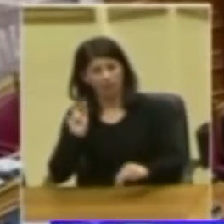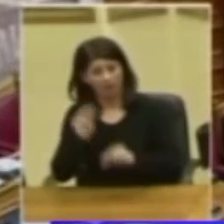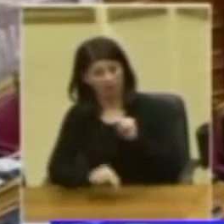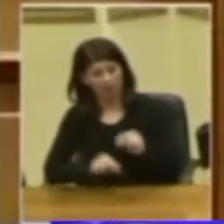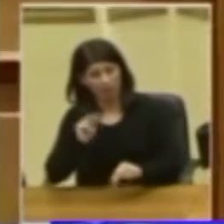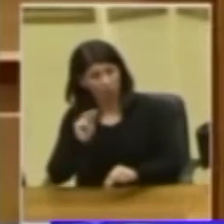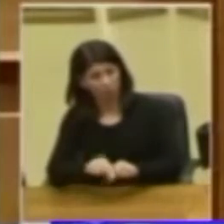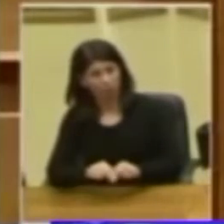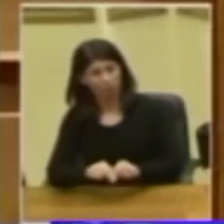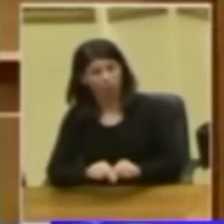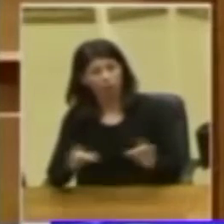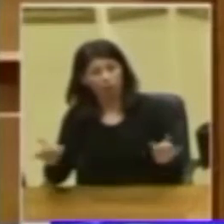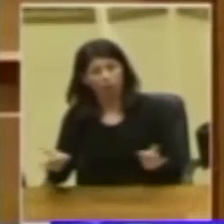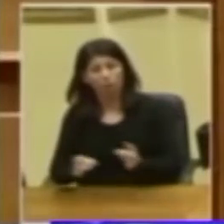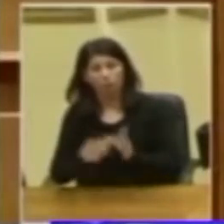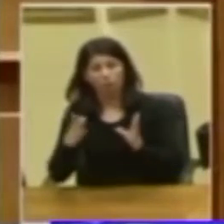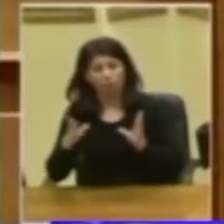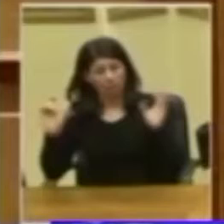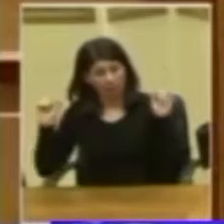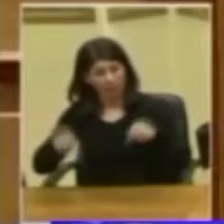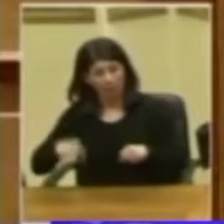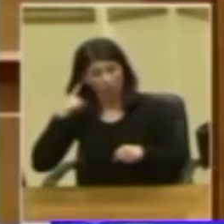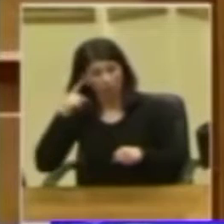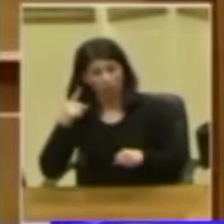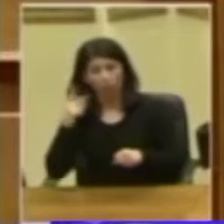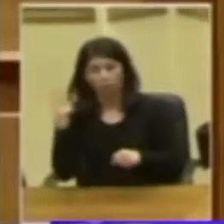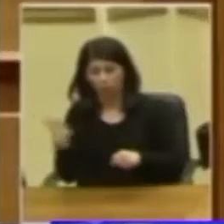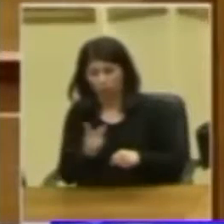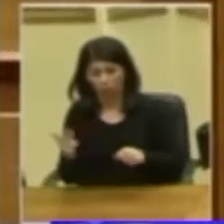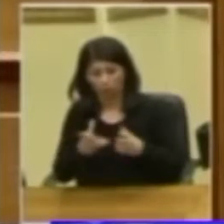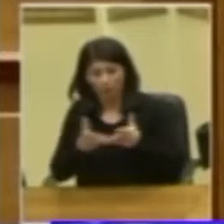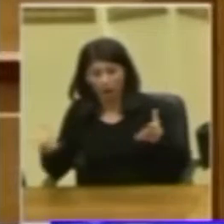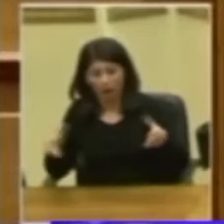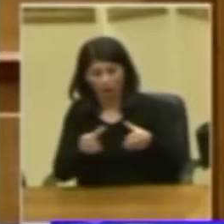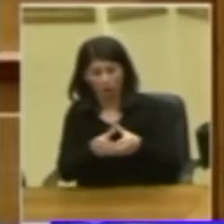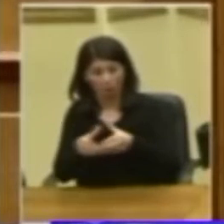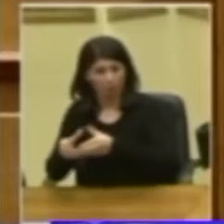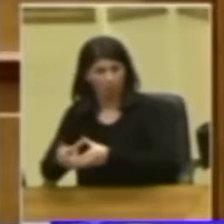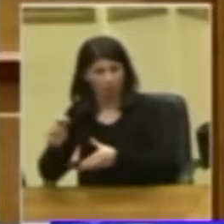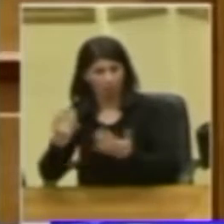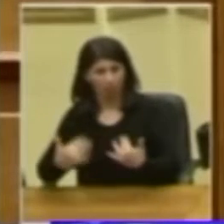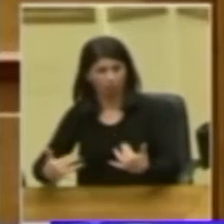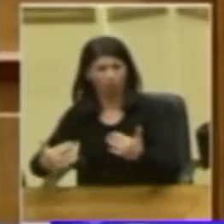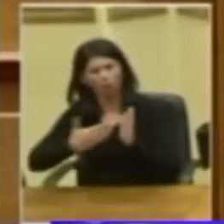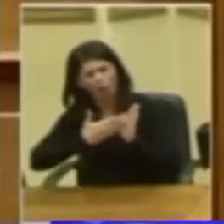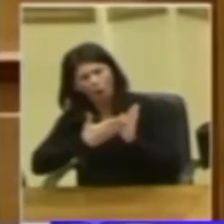ψηφιστούν, τουλάχιστον με τη σύμφωνη γνώμη των δύο μεγάλων κομμάτων της Βουλής,